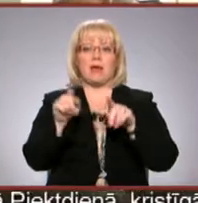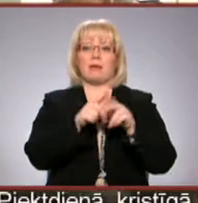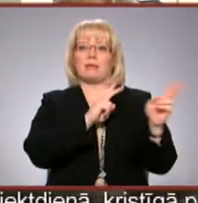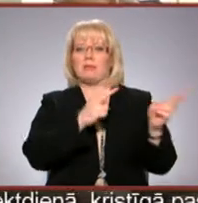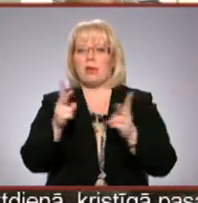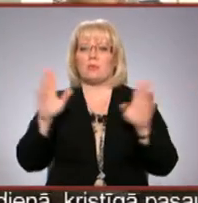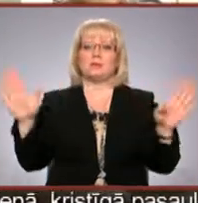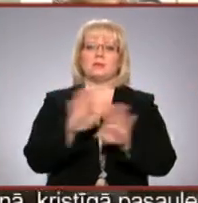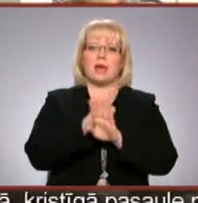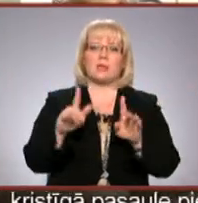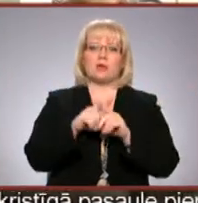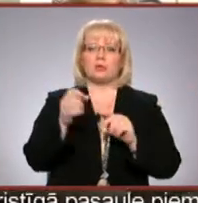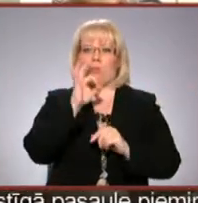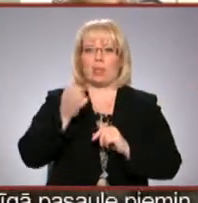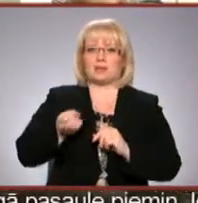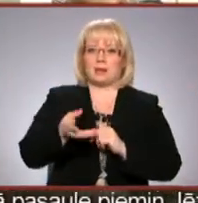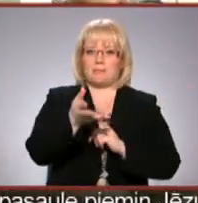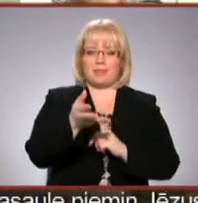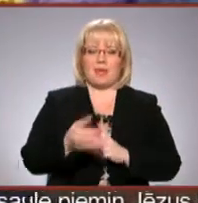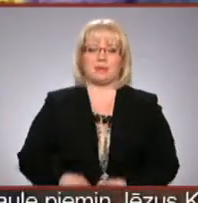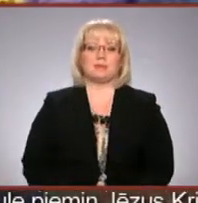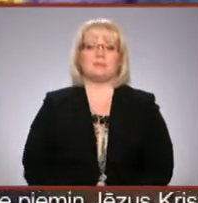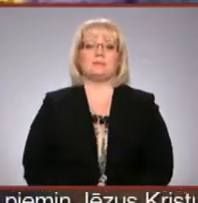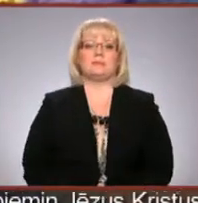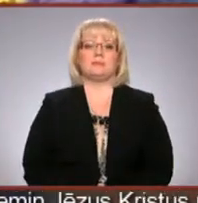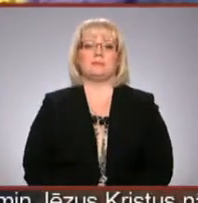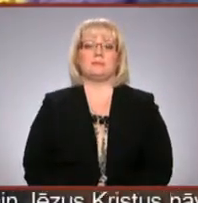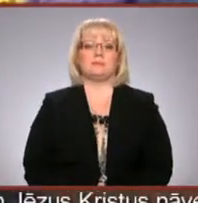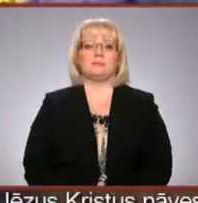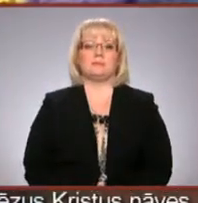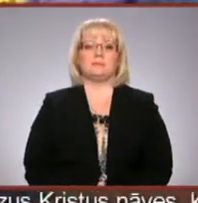dejos, dziedās un ripinās olas. Līva Rauhvarger, Ivans Milovs, Latvijas televīzija.